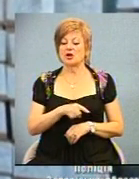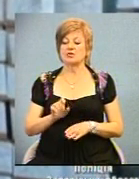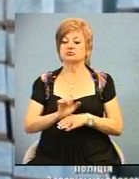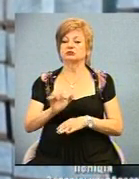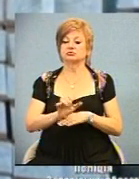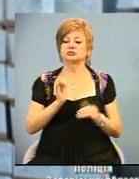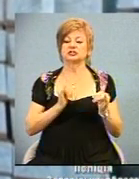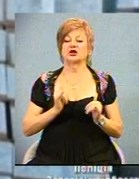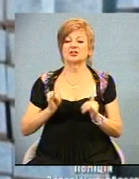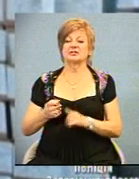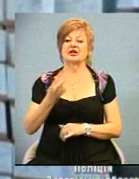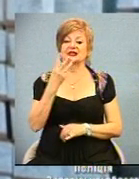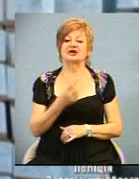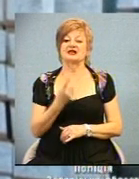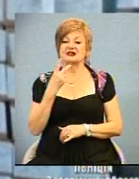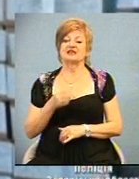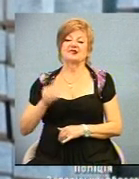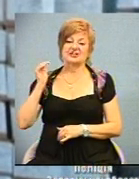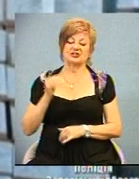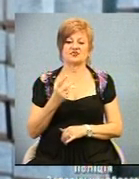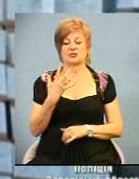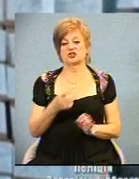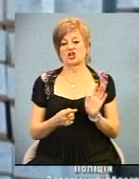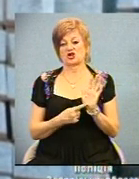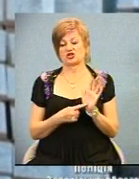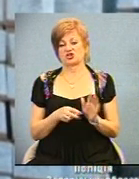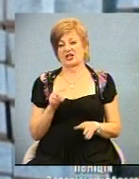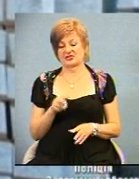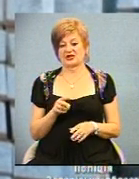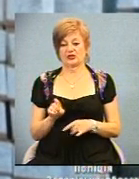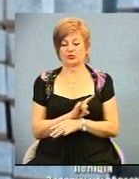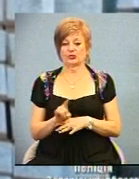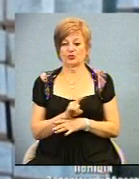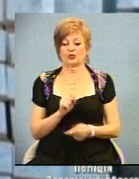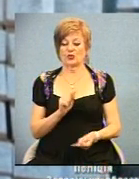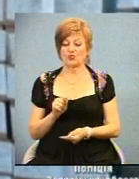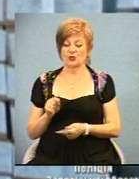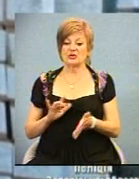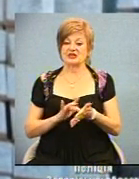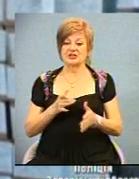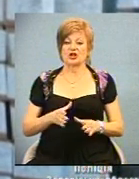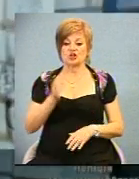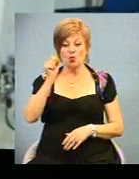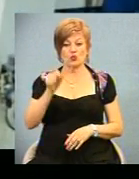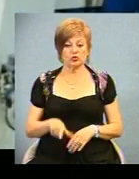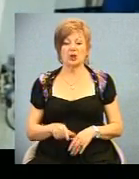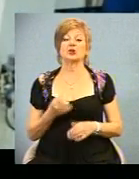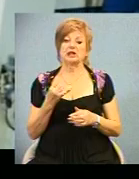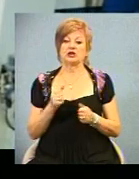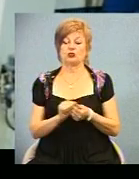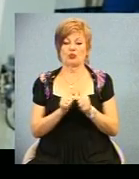та розливу. 32 256 літрів підробленої продукції, скляну тару та поліграфічну продукцію, а